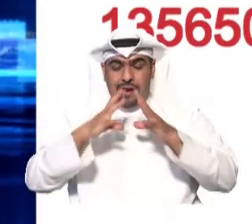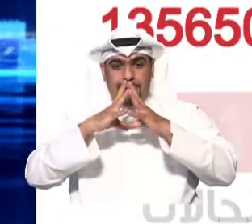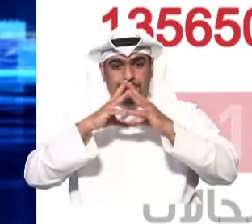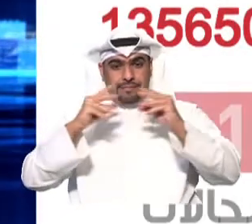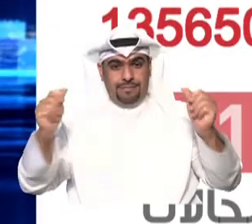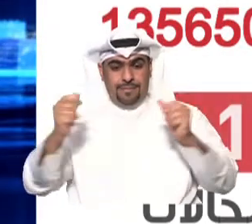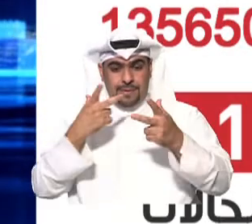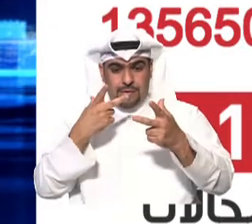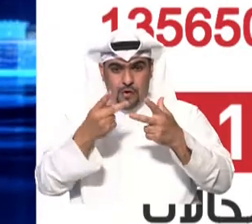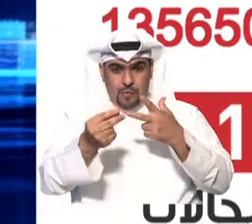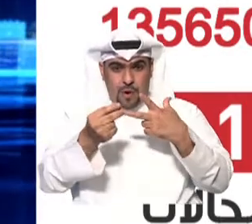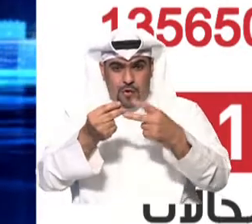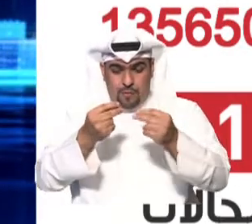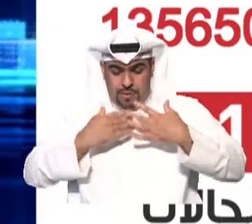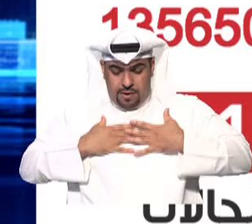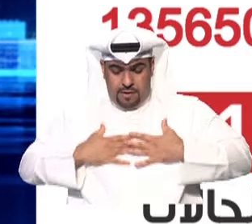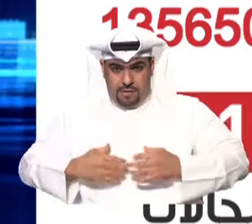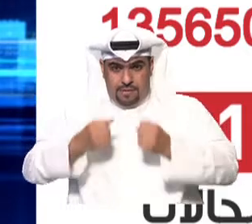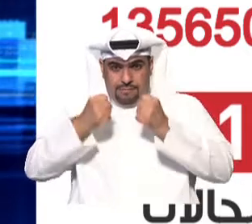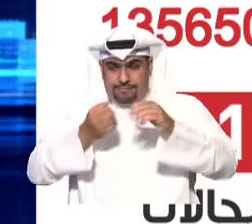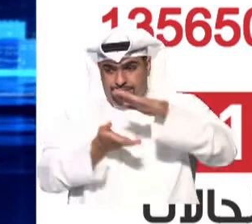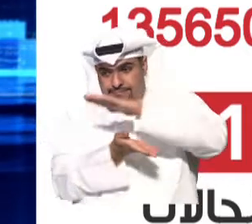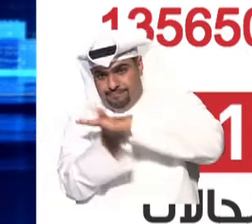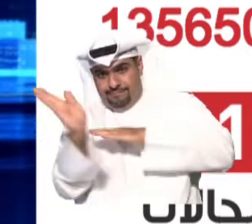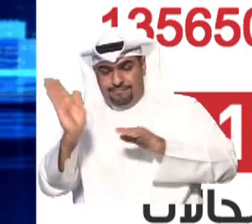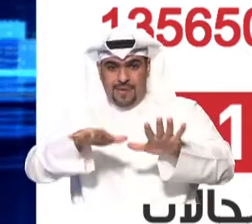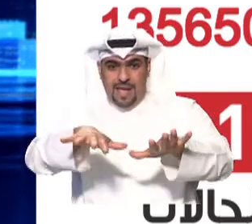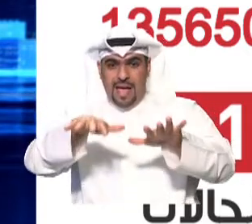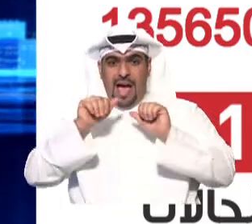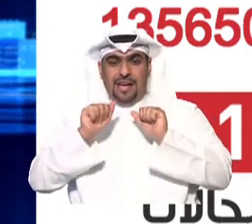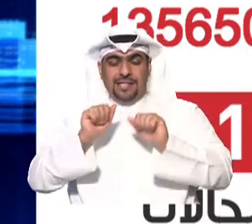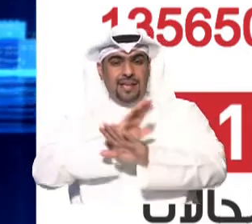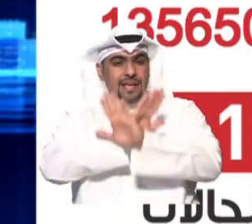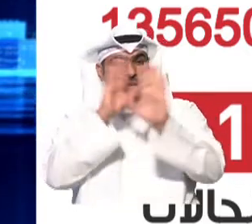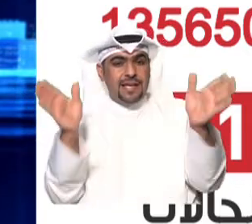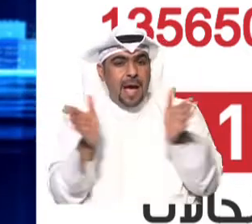ليبلغ بذلك إجمالي عدد المتعافين في البلاد